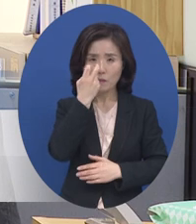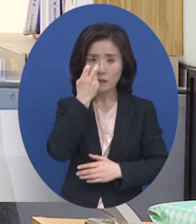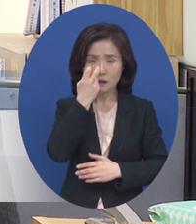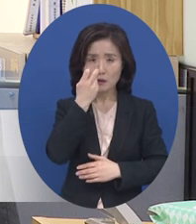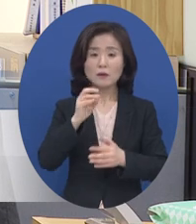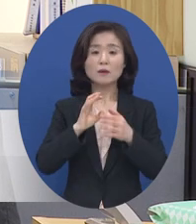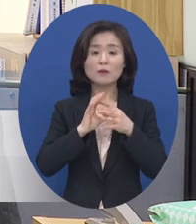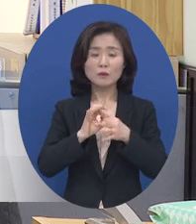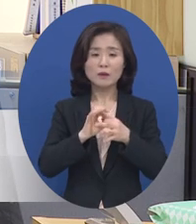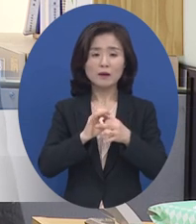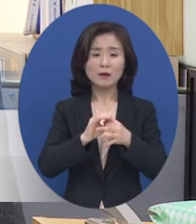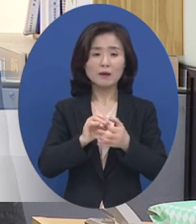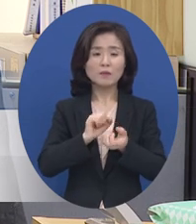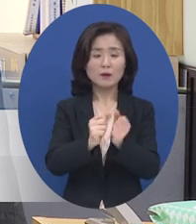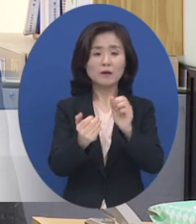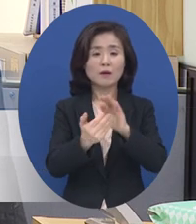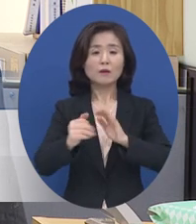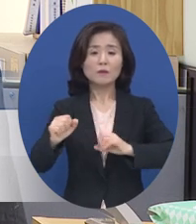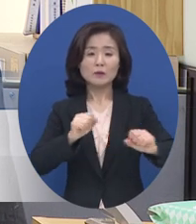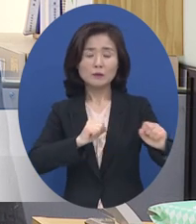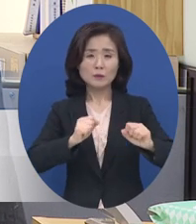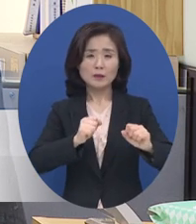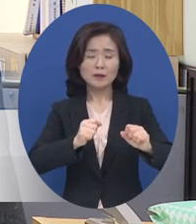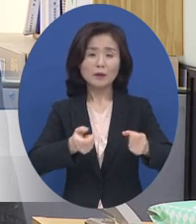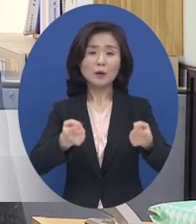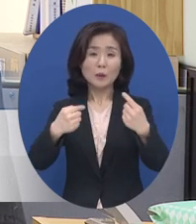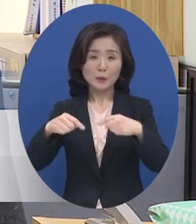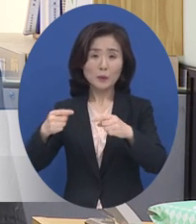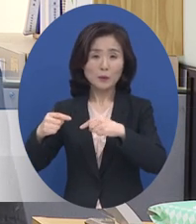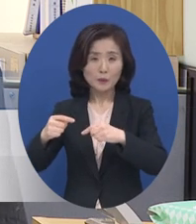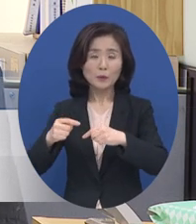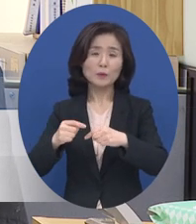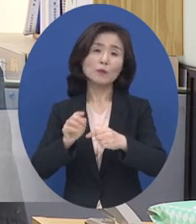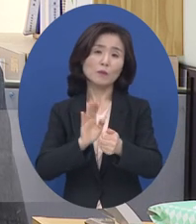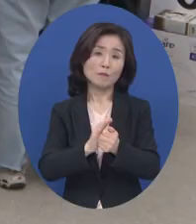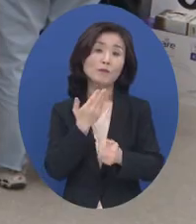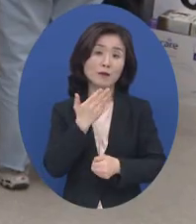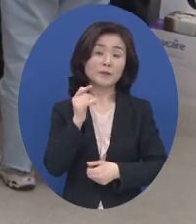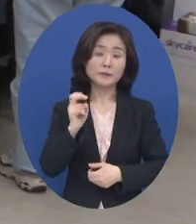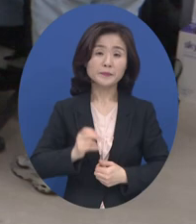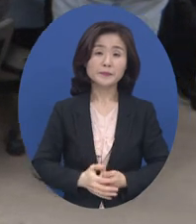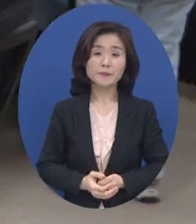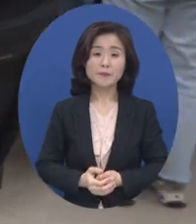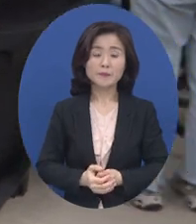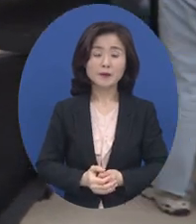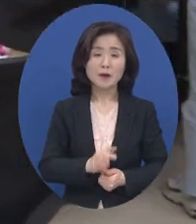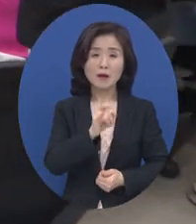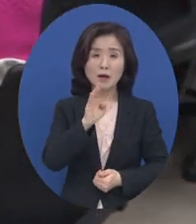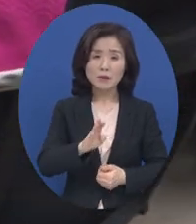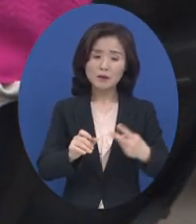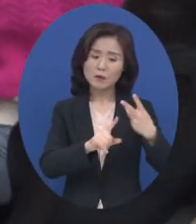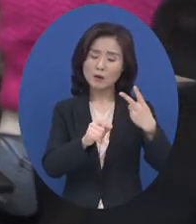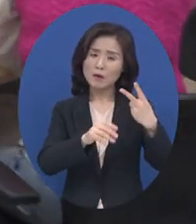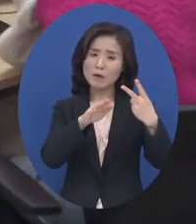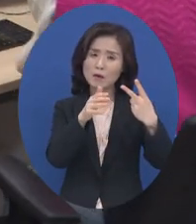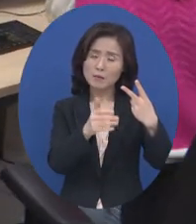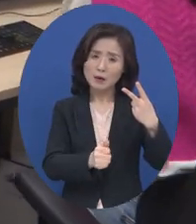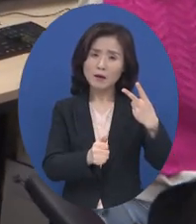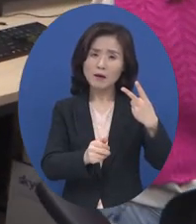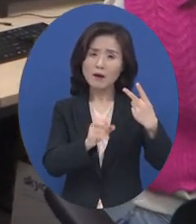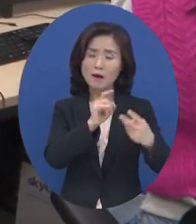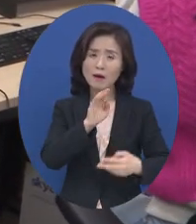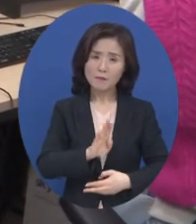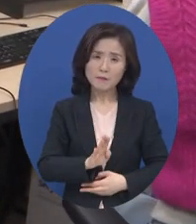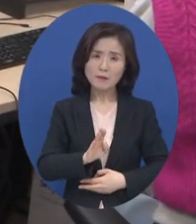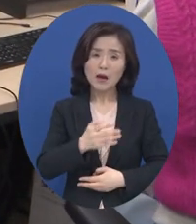되어서 그 방역 활동에 좀 더 자발적인 도움이 되지 않을까 라는 생각을 하고 있습니다 이 앱은 이르면 2월 말 애플 앱스토어나